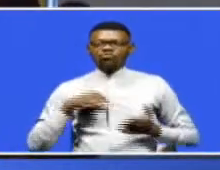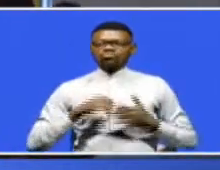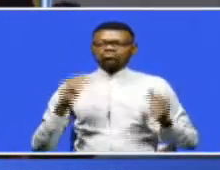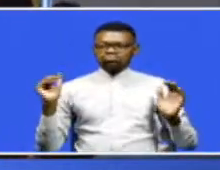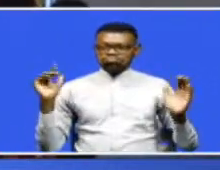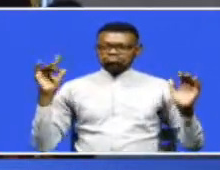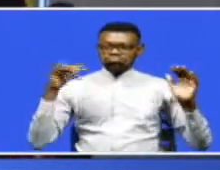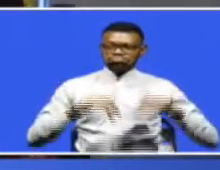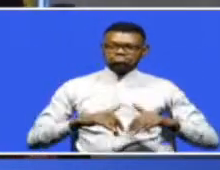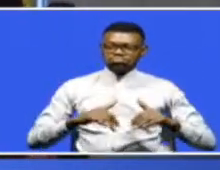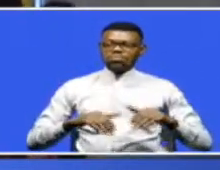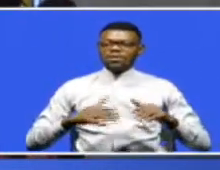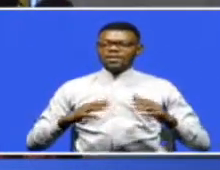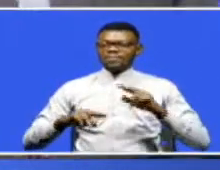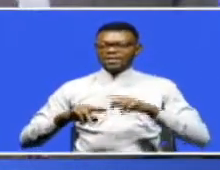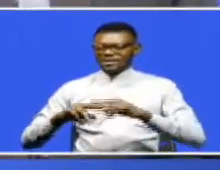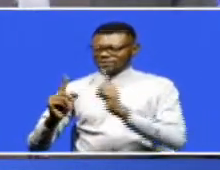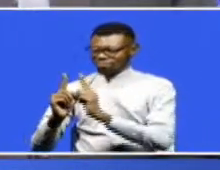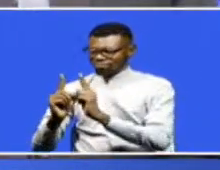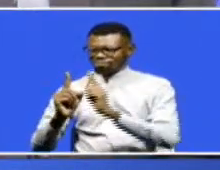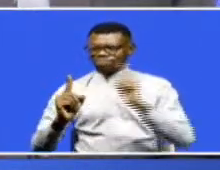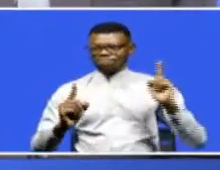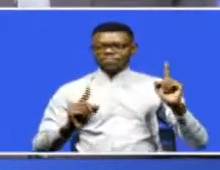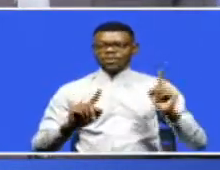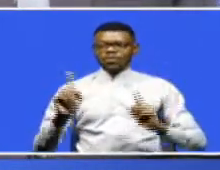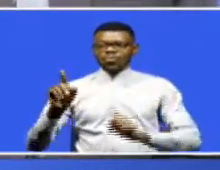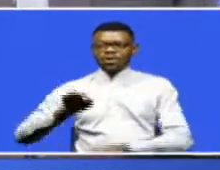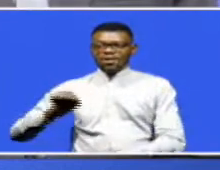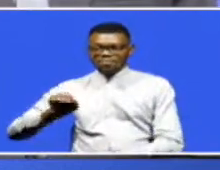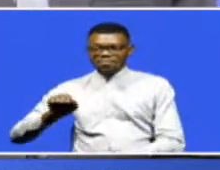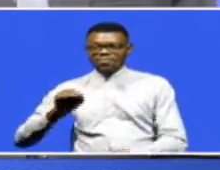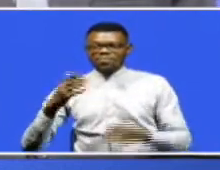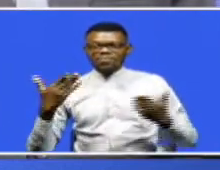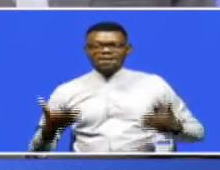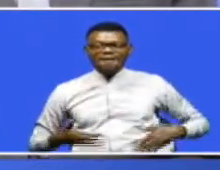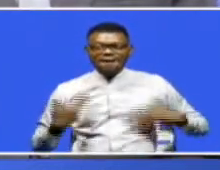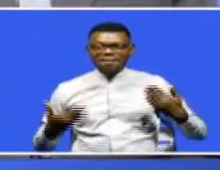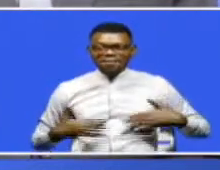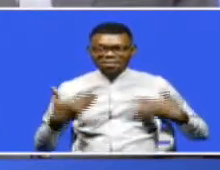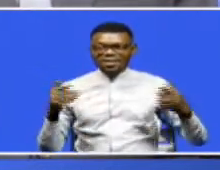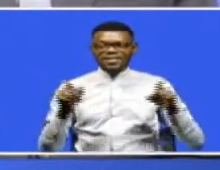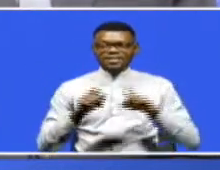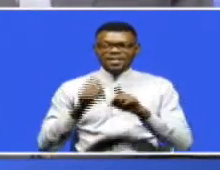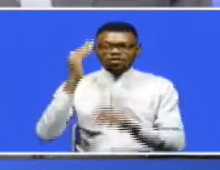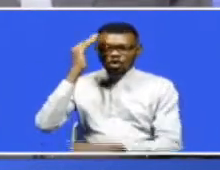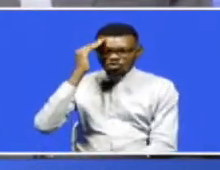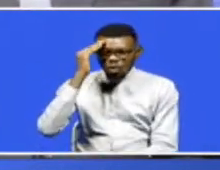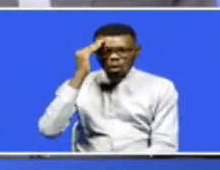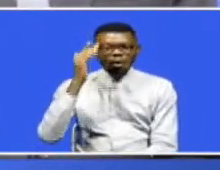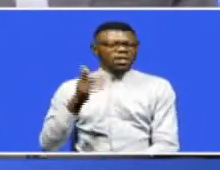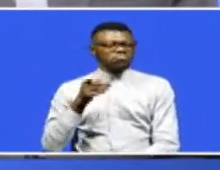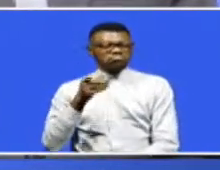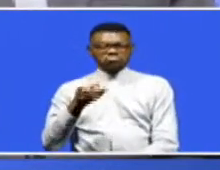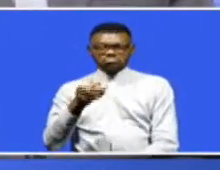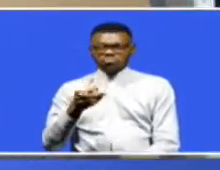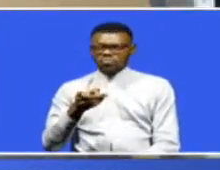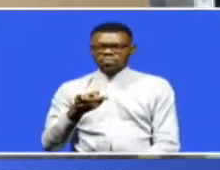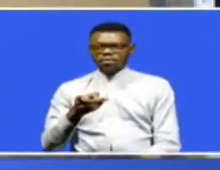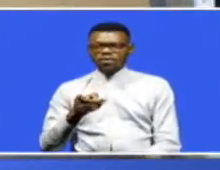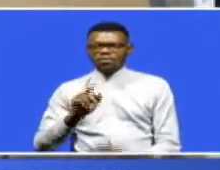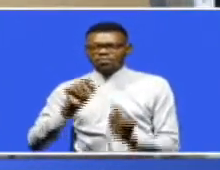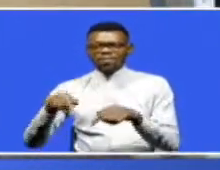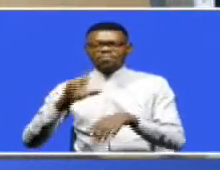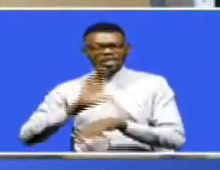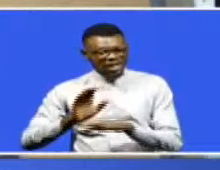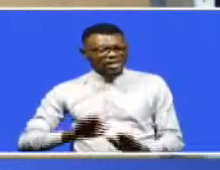huku umbali wa mita moja ukiwekwa. They are very happy and they have also come to realize it's not in vain to be in church. We